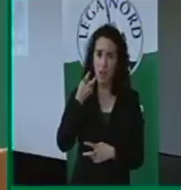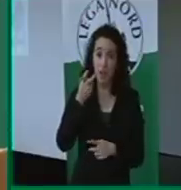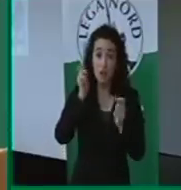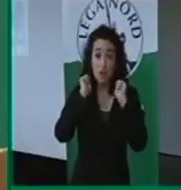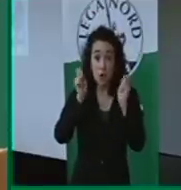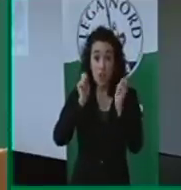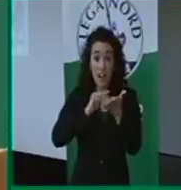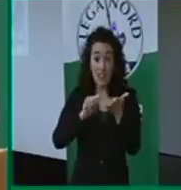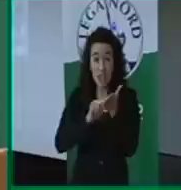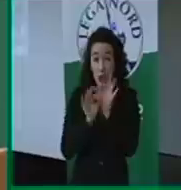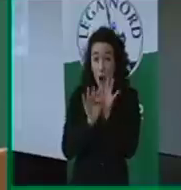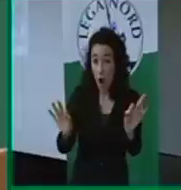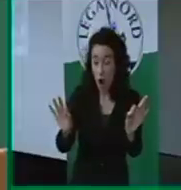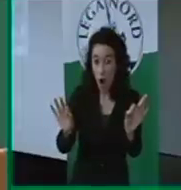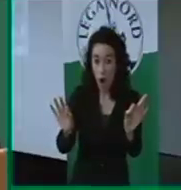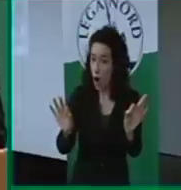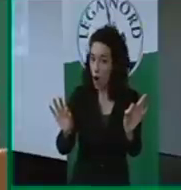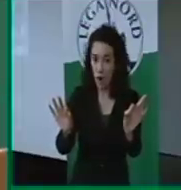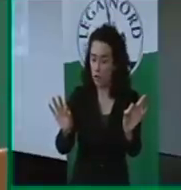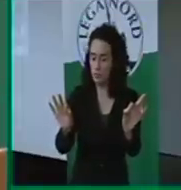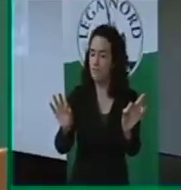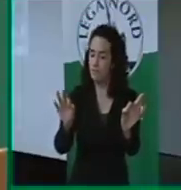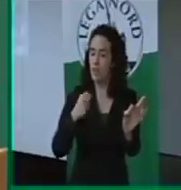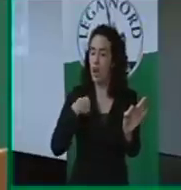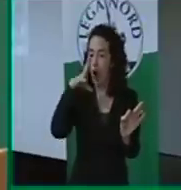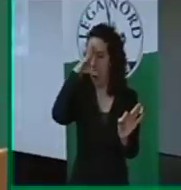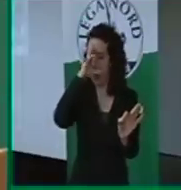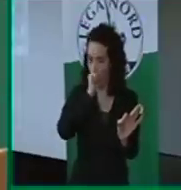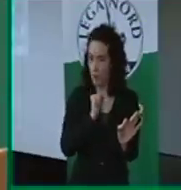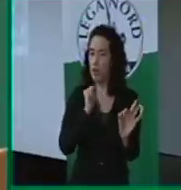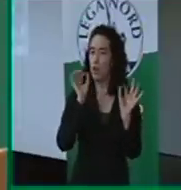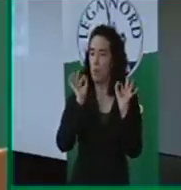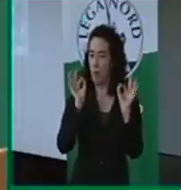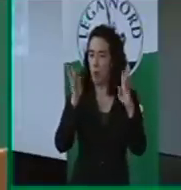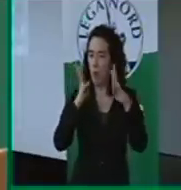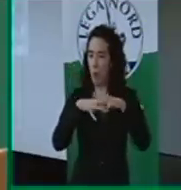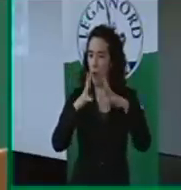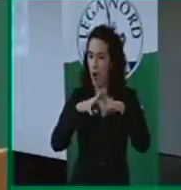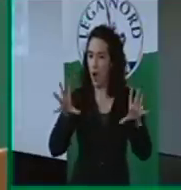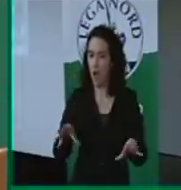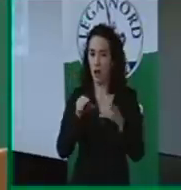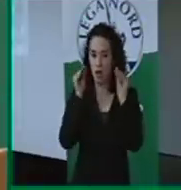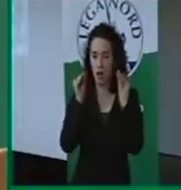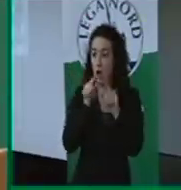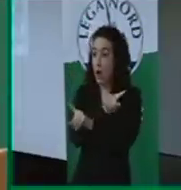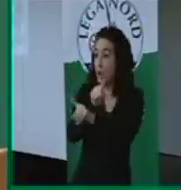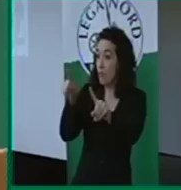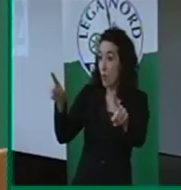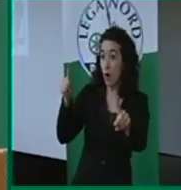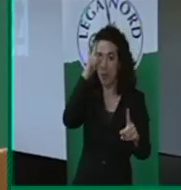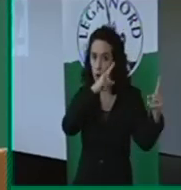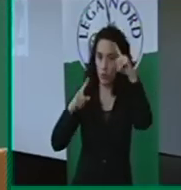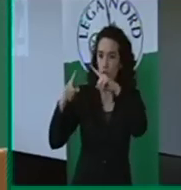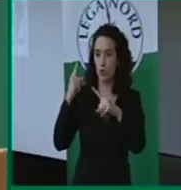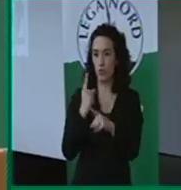censurata Quindi da quel momento lì ho capito che veramente eravamo in guerra e dovete preoccuparvi ha detto giusto